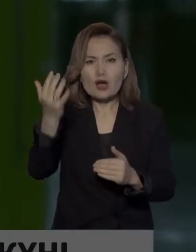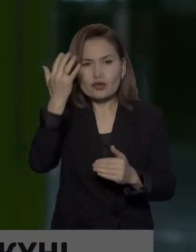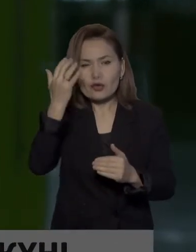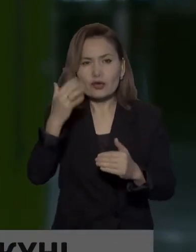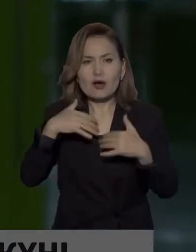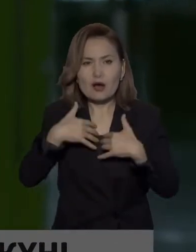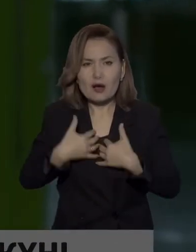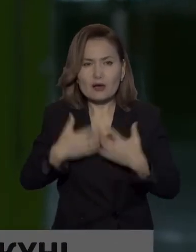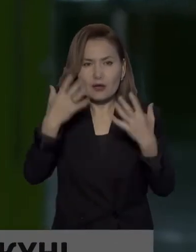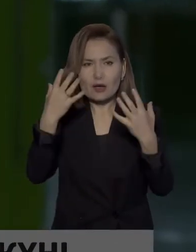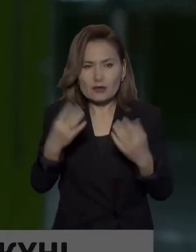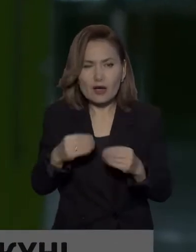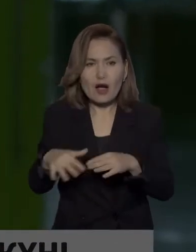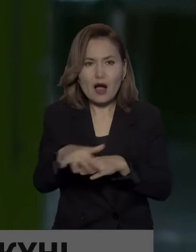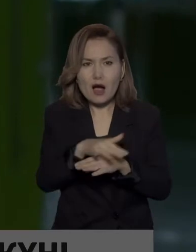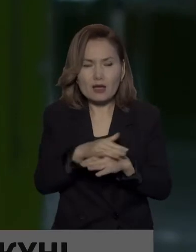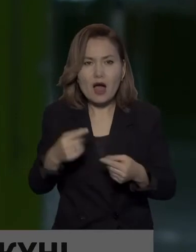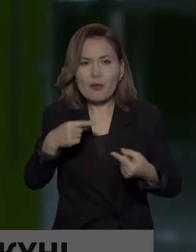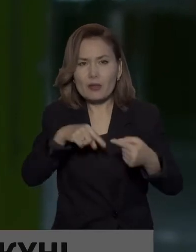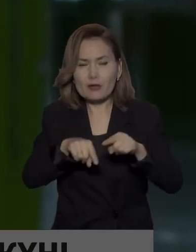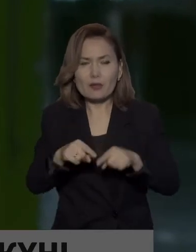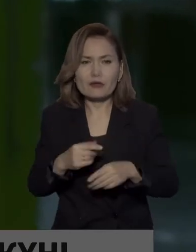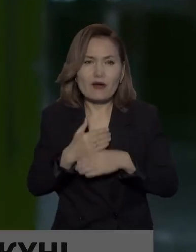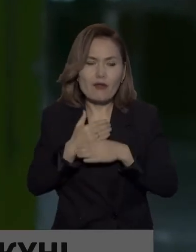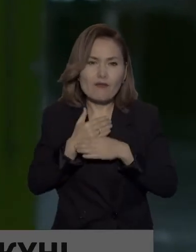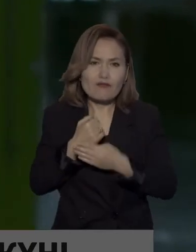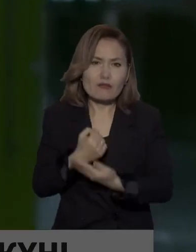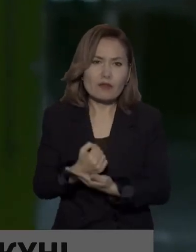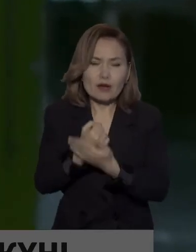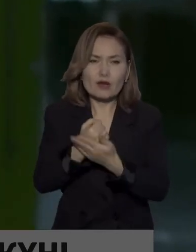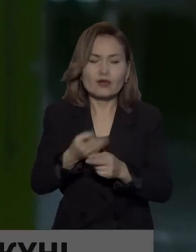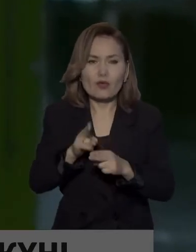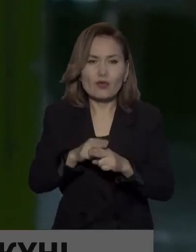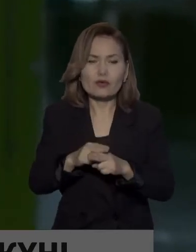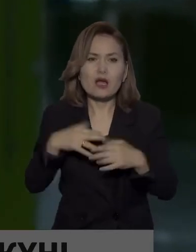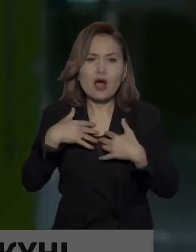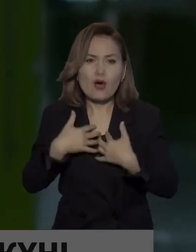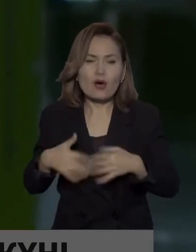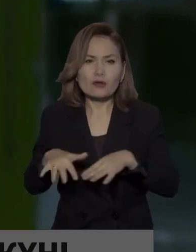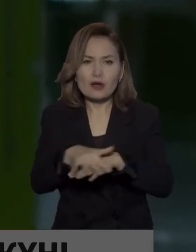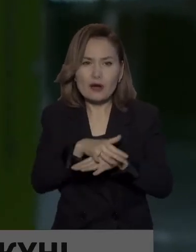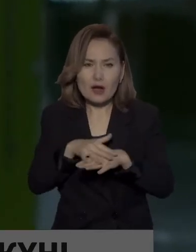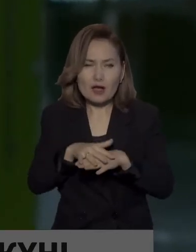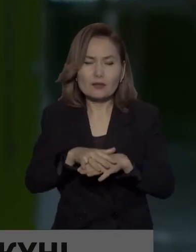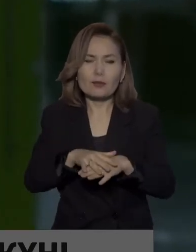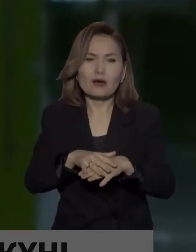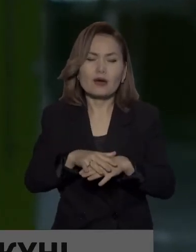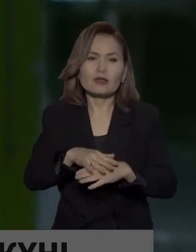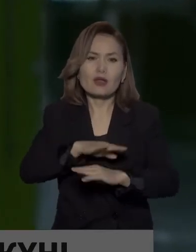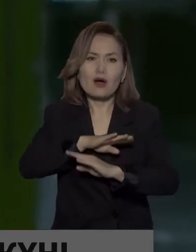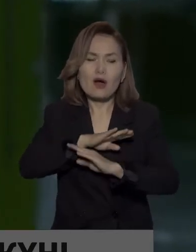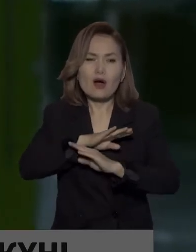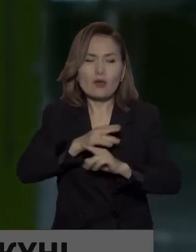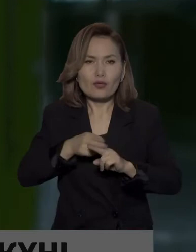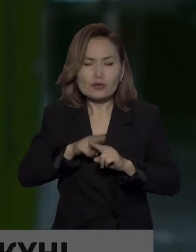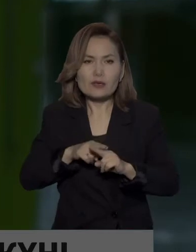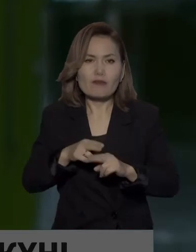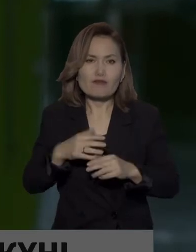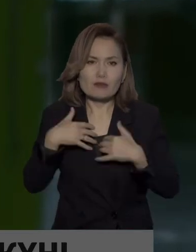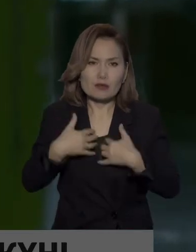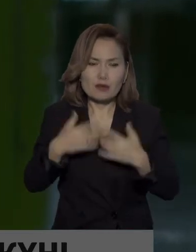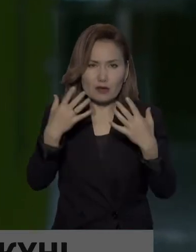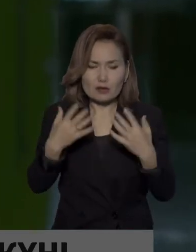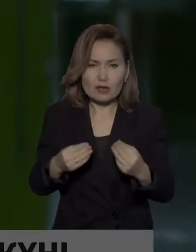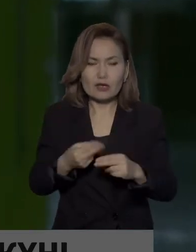халық бір-біріне басу айтып жатыр. Тұтас ел қара жамылып отырған отандастарымыздың қайғысына ортақ. Қазір менің жанымда Қазақстанның еңбек сіңірген